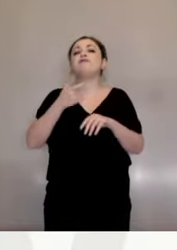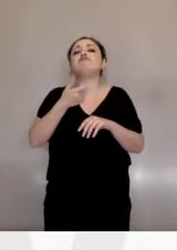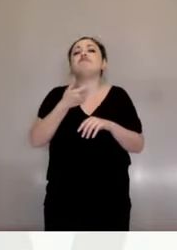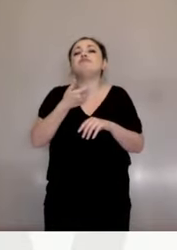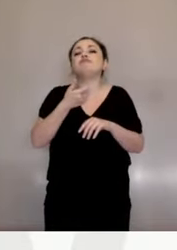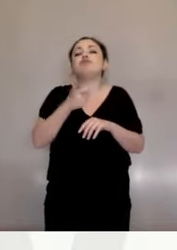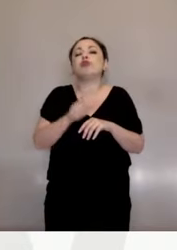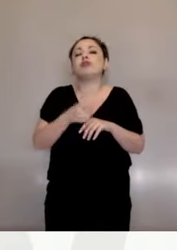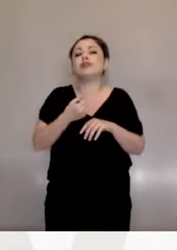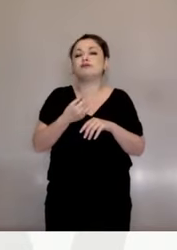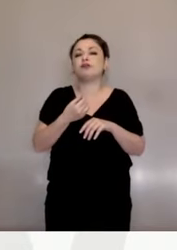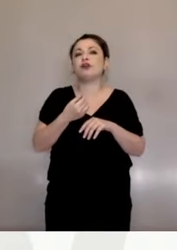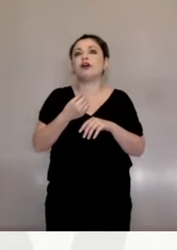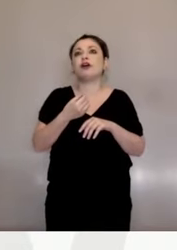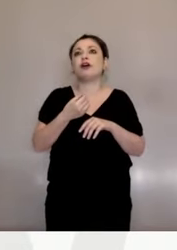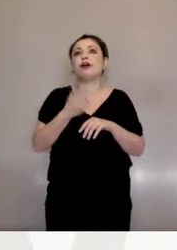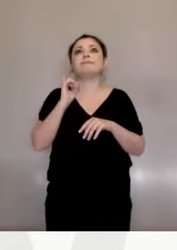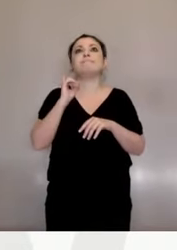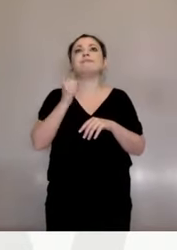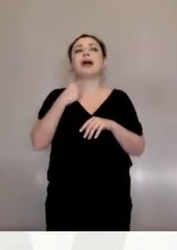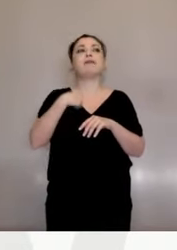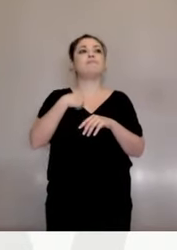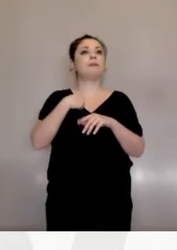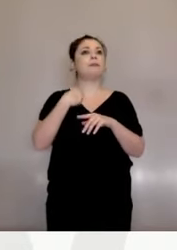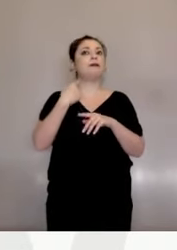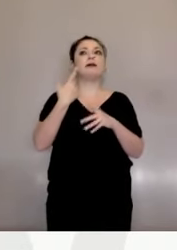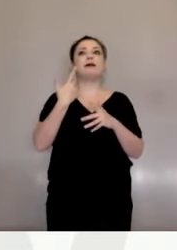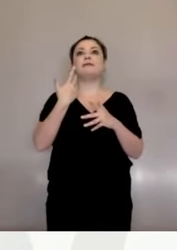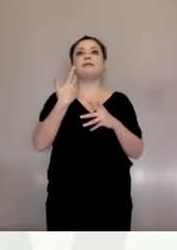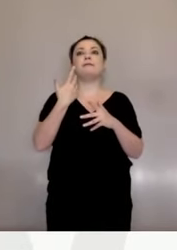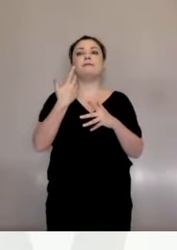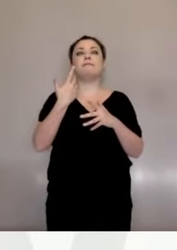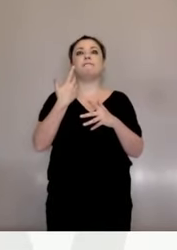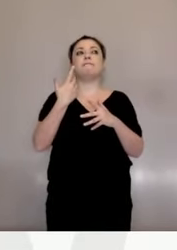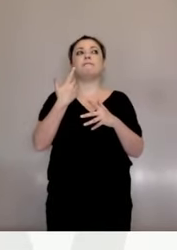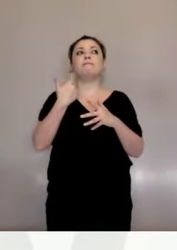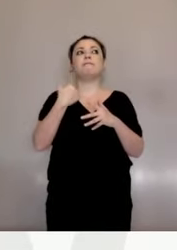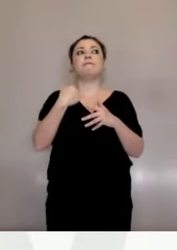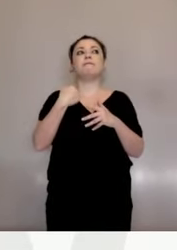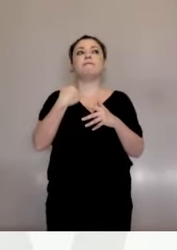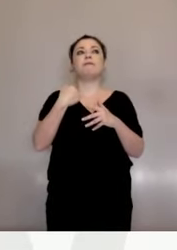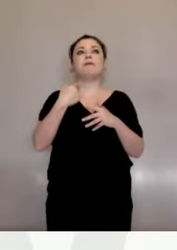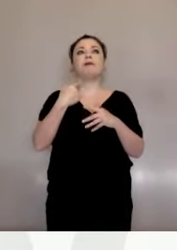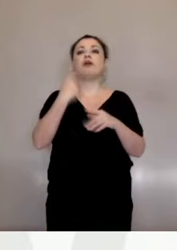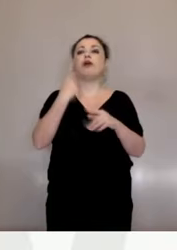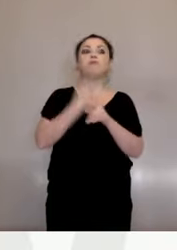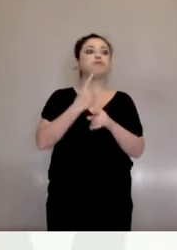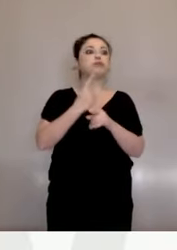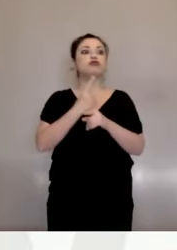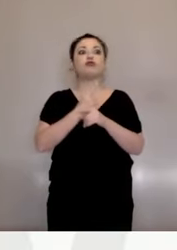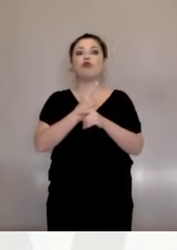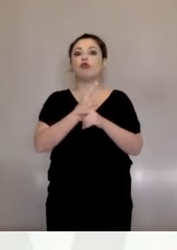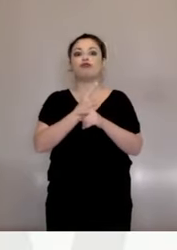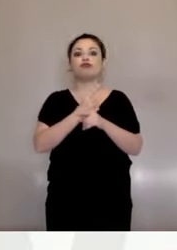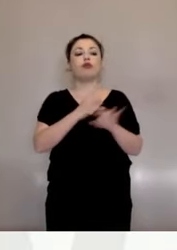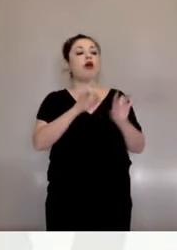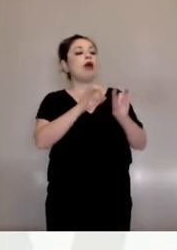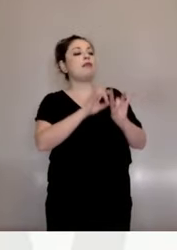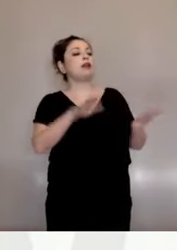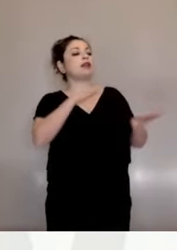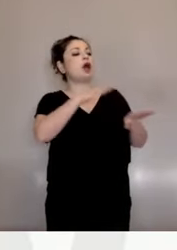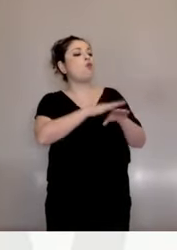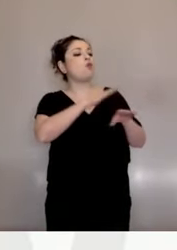Se ho bisogno di una ragione per l'uso della mia